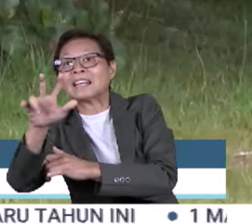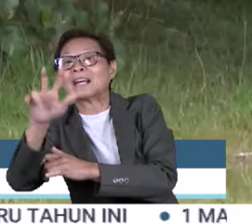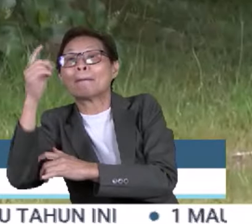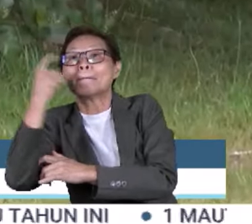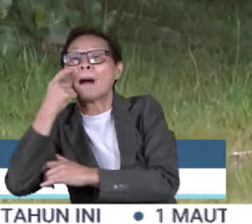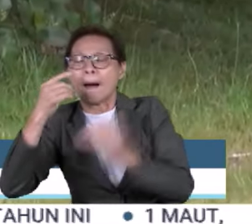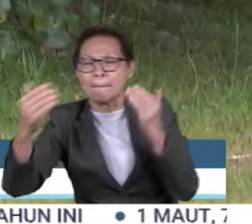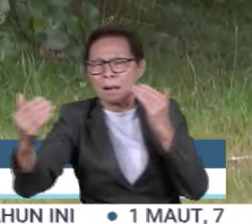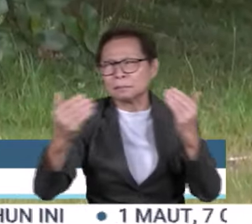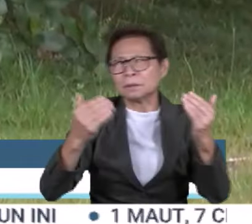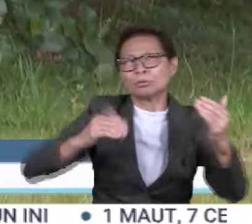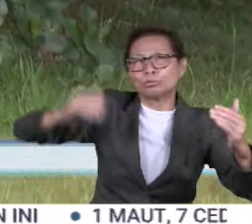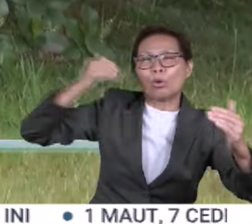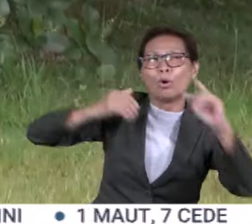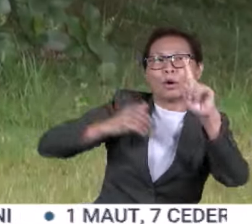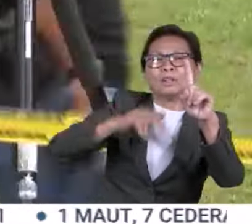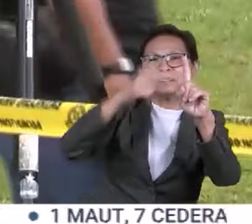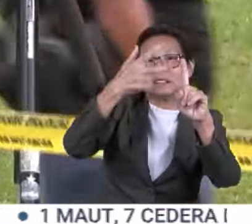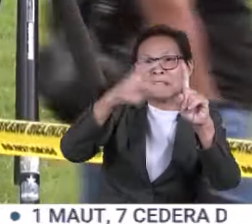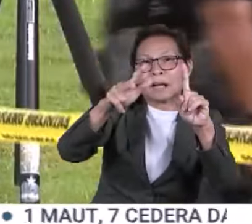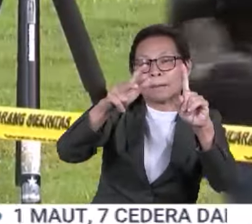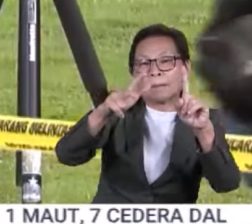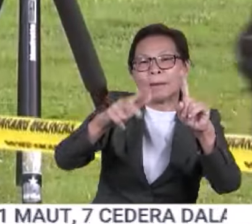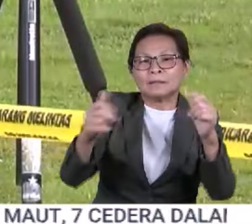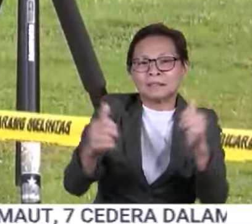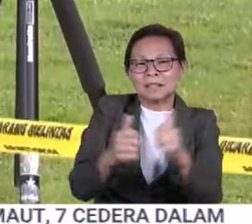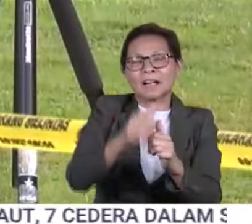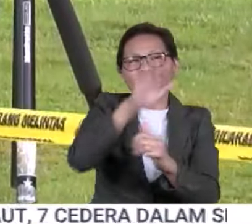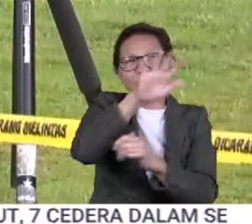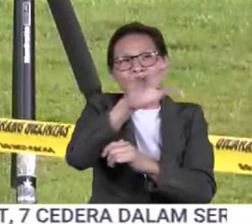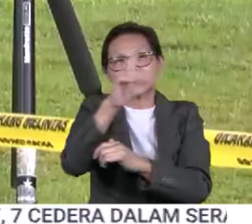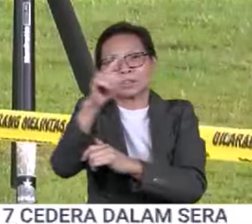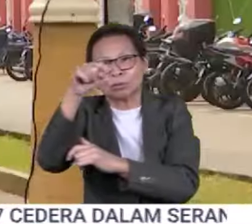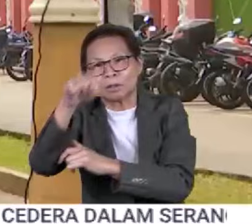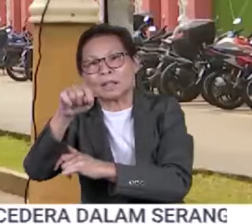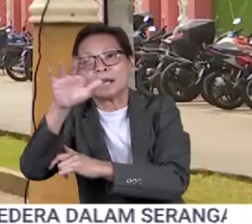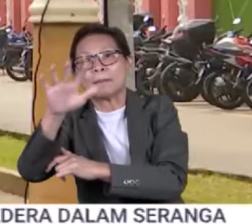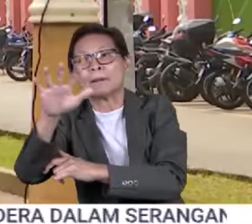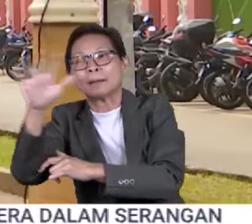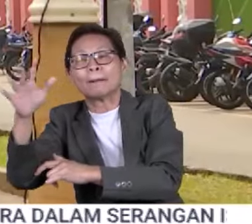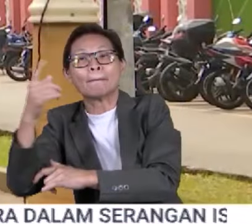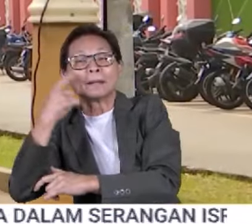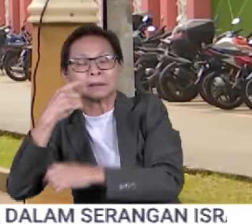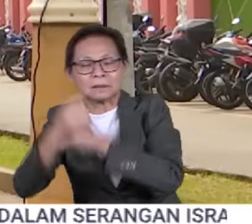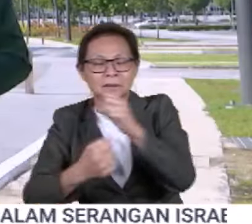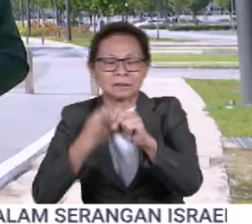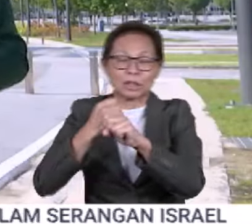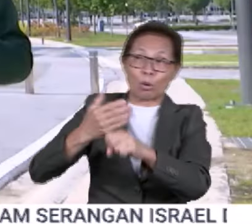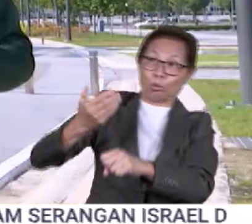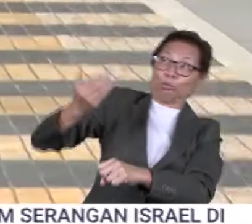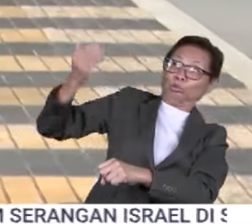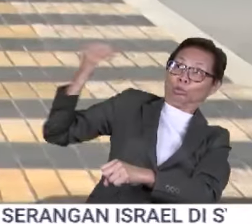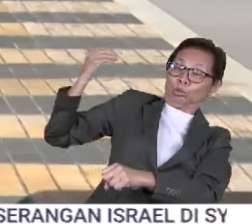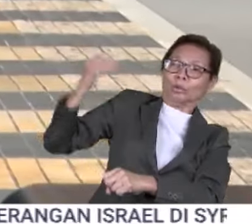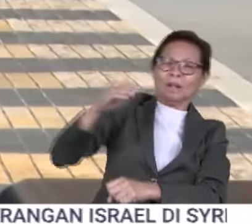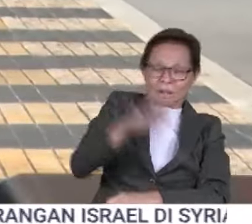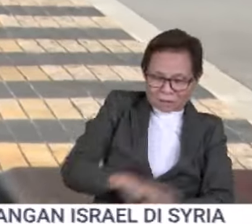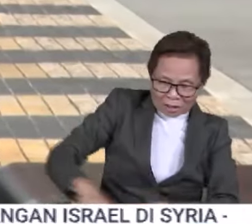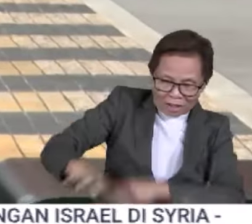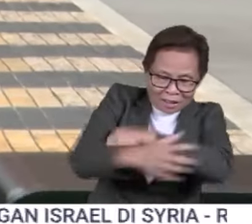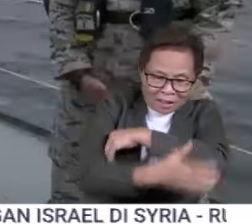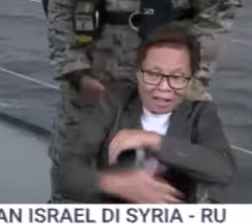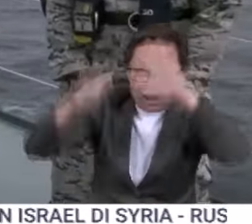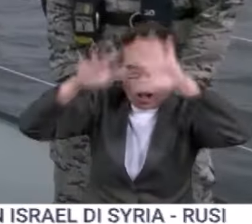mata berbanding kedudukan 113 dengan 51 kepulauan 55 mata tahun sebelumnya dalam kalangan negara